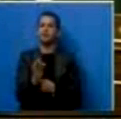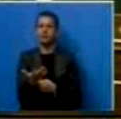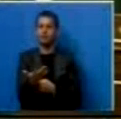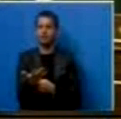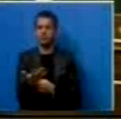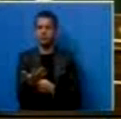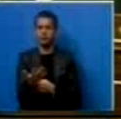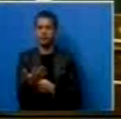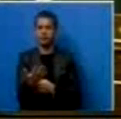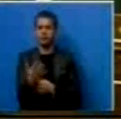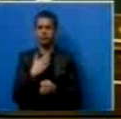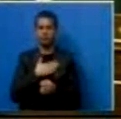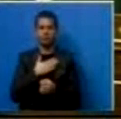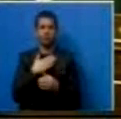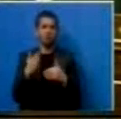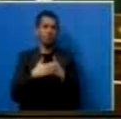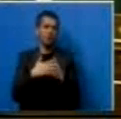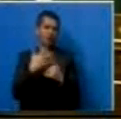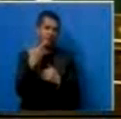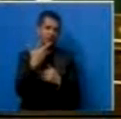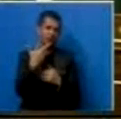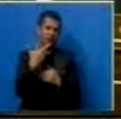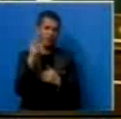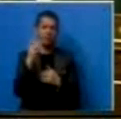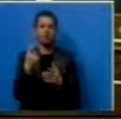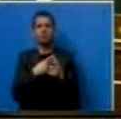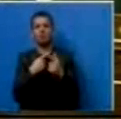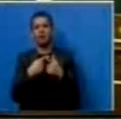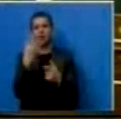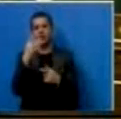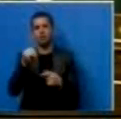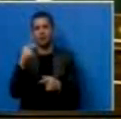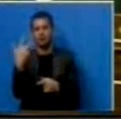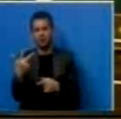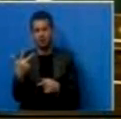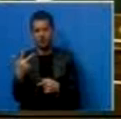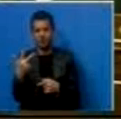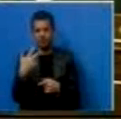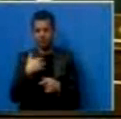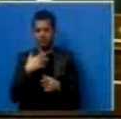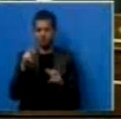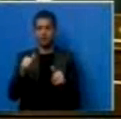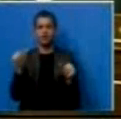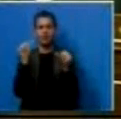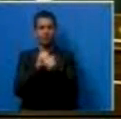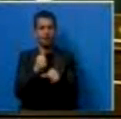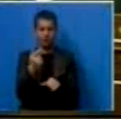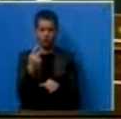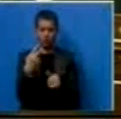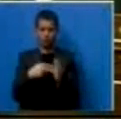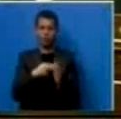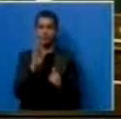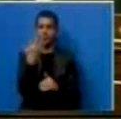ne është më afër 3-shit se sa 4.3-shit. Do të thonë kemi huqë edhe vitin 2015.